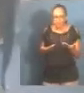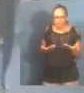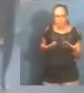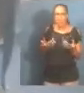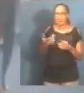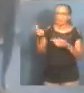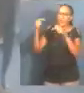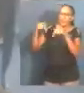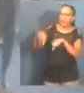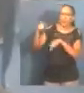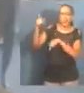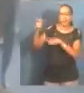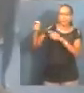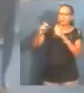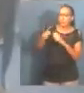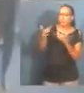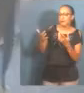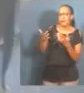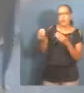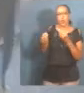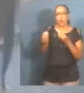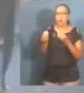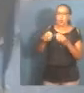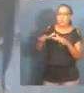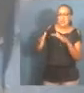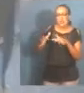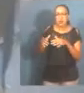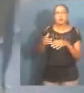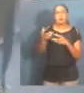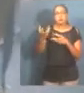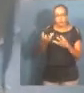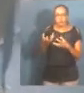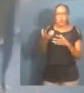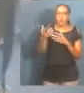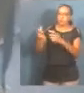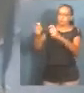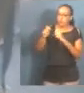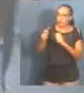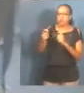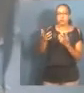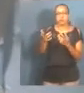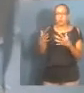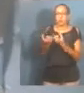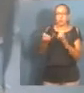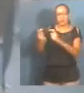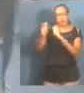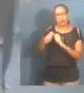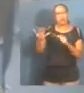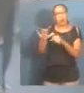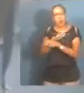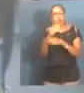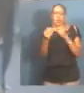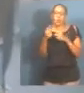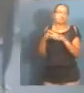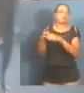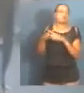nous de demander qu'il y ait un transfert de compétences, soit total, soit en co-construction,